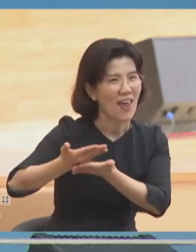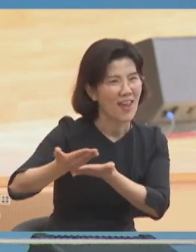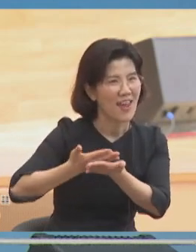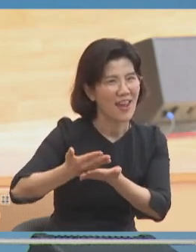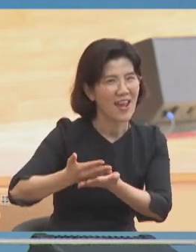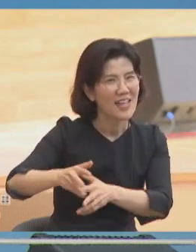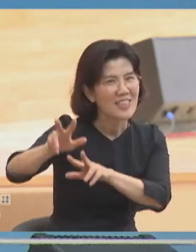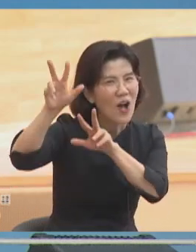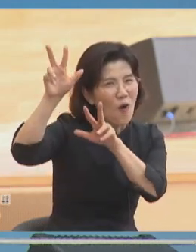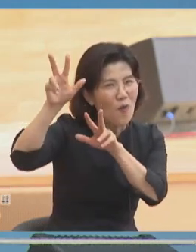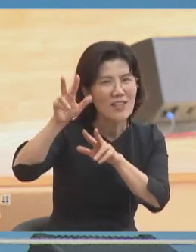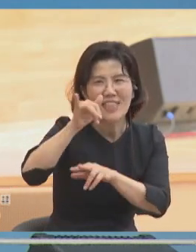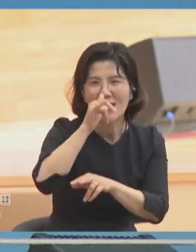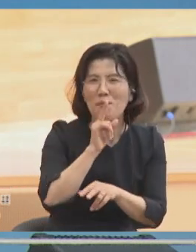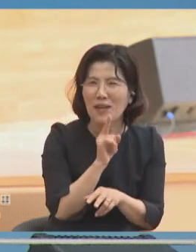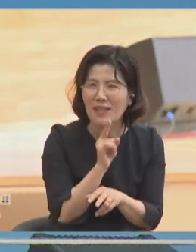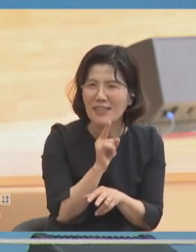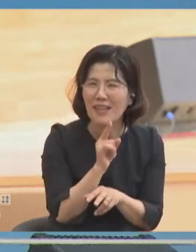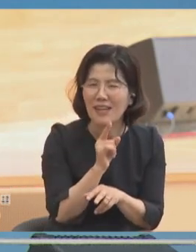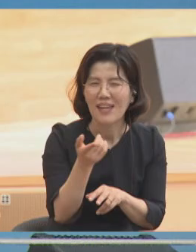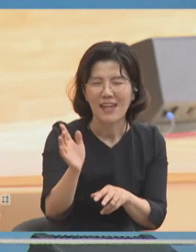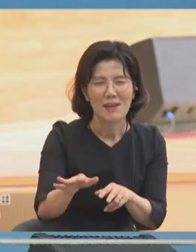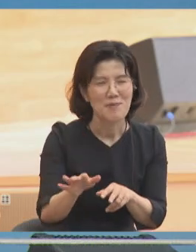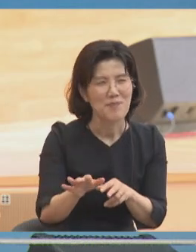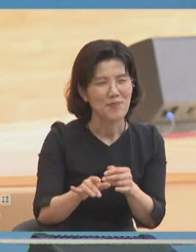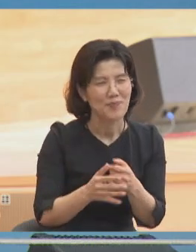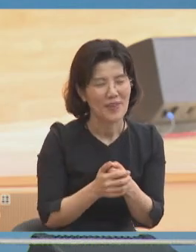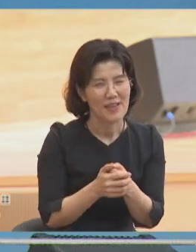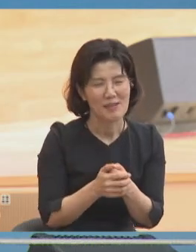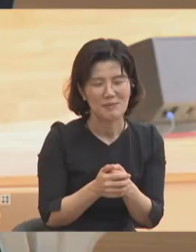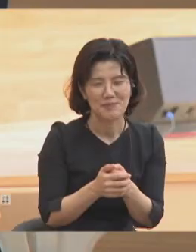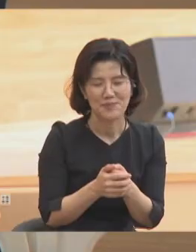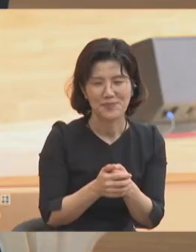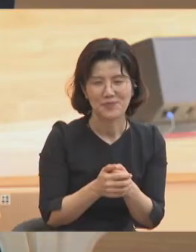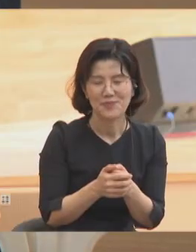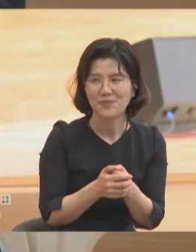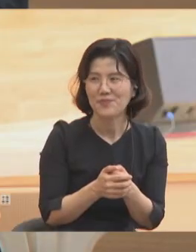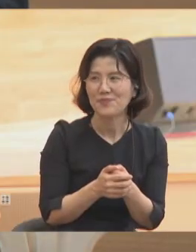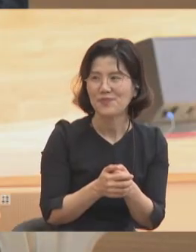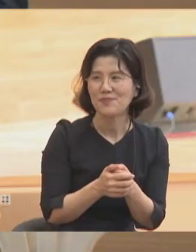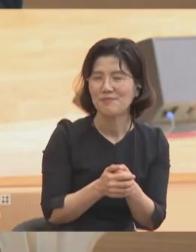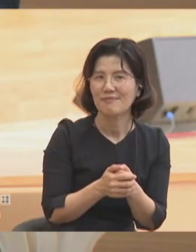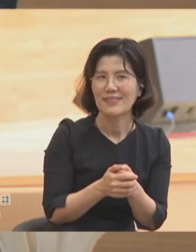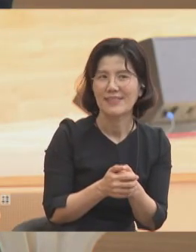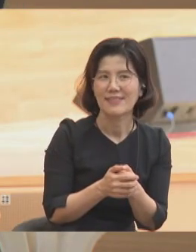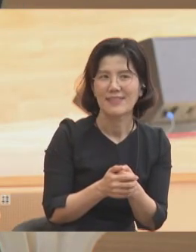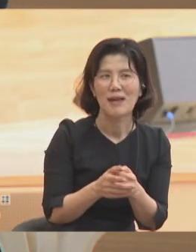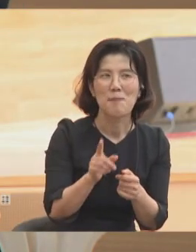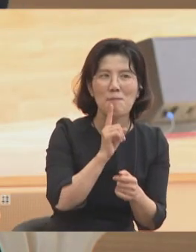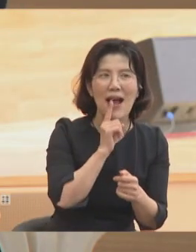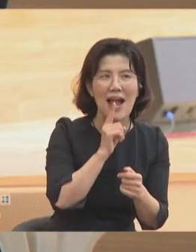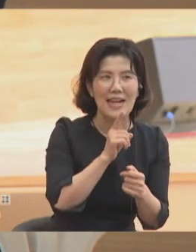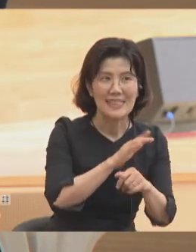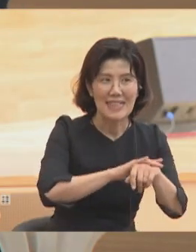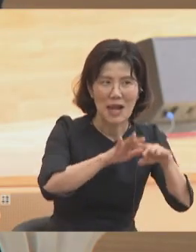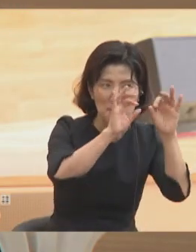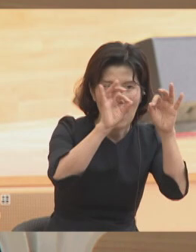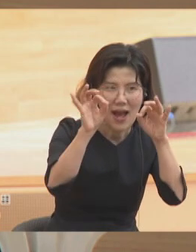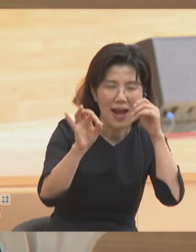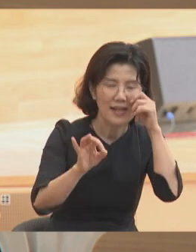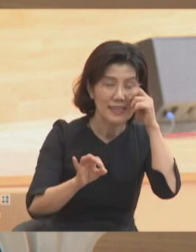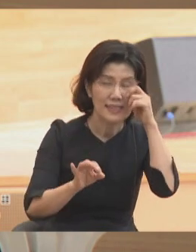않은 서원 기도를 드리고 있는 거예요 우리 20절이야 이렇게 말씀하고 있는데 우리 그 뉘앙스를 한번 잘 살펴보세요